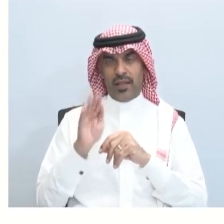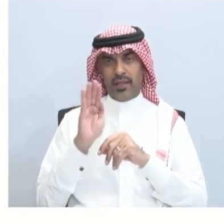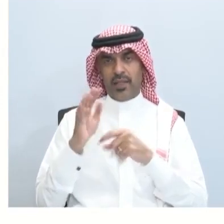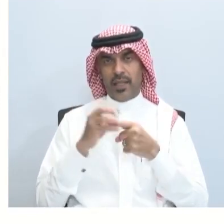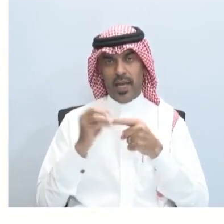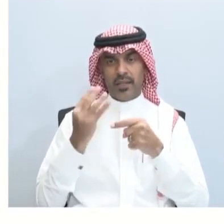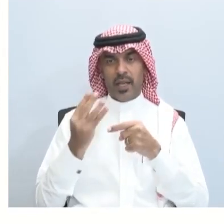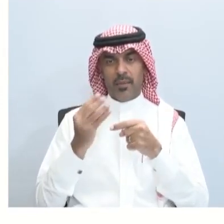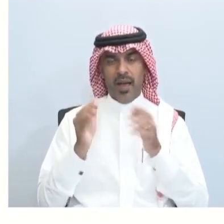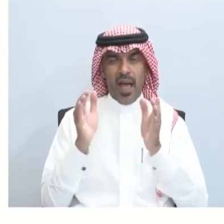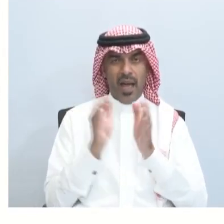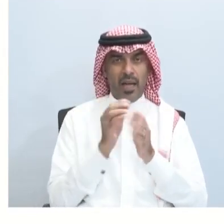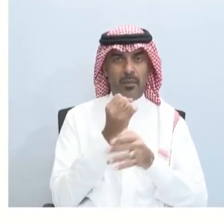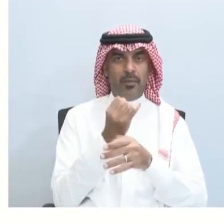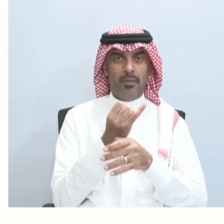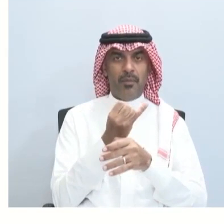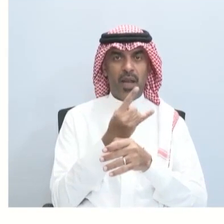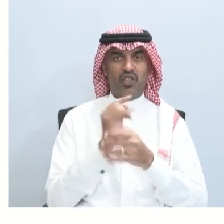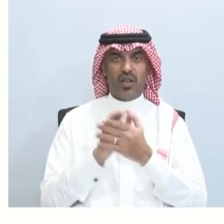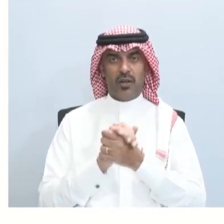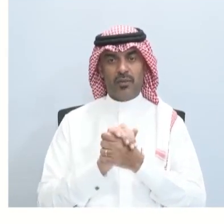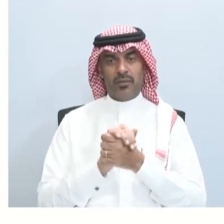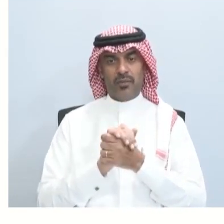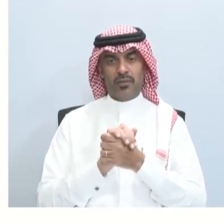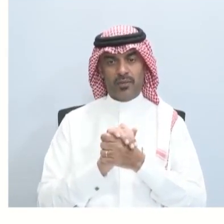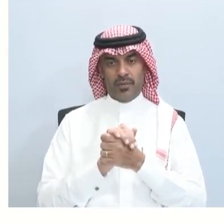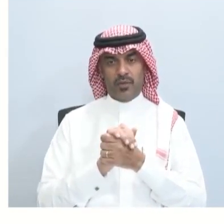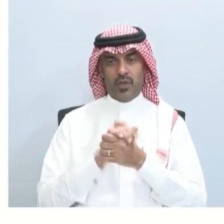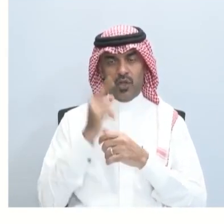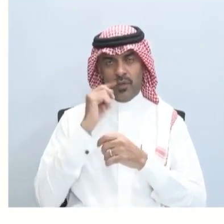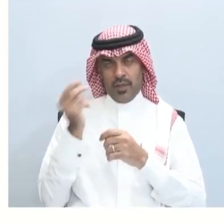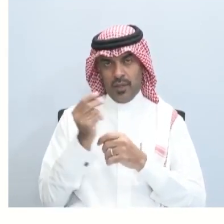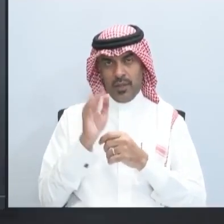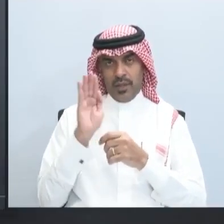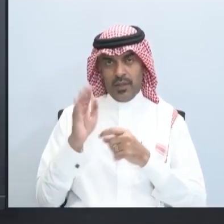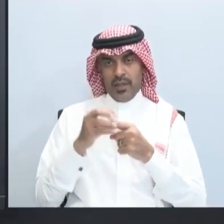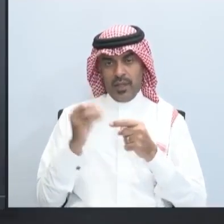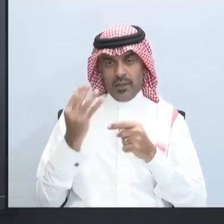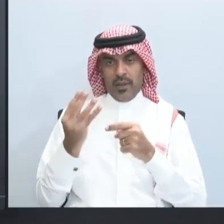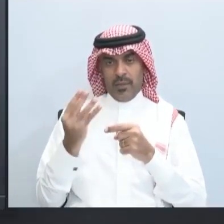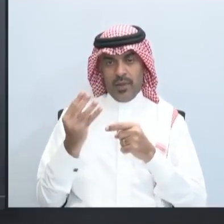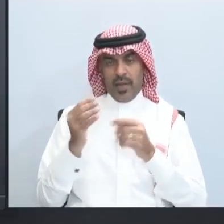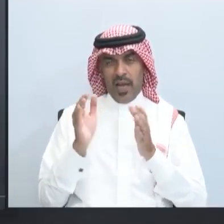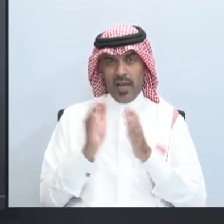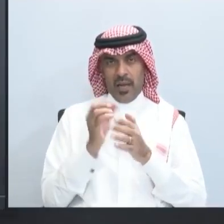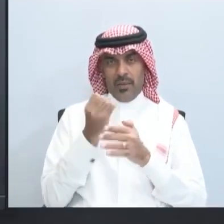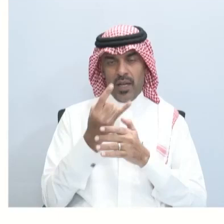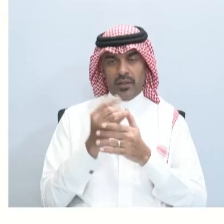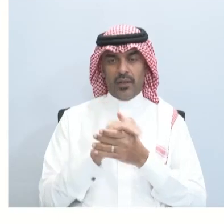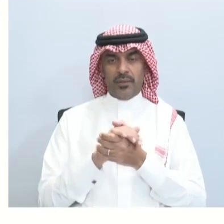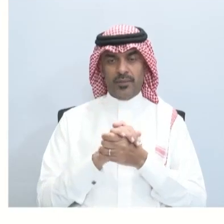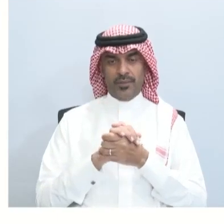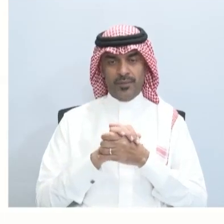ناقص اربعه اقل من عشره لحل المتباينه نكتب المتباينه سين ناقص اربعه اقل من